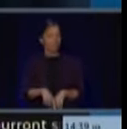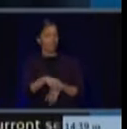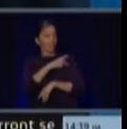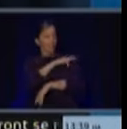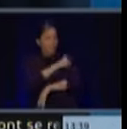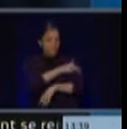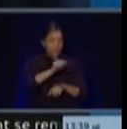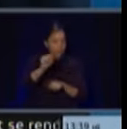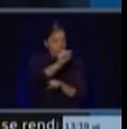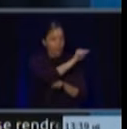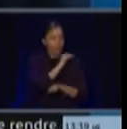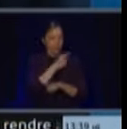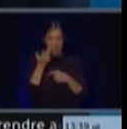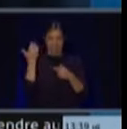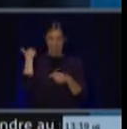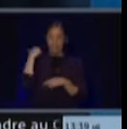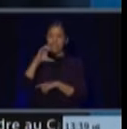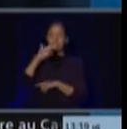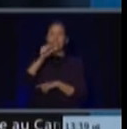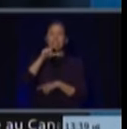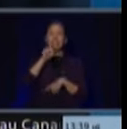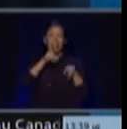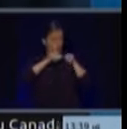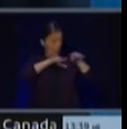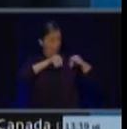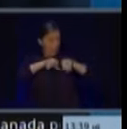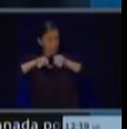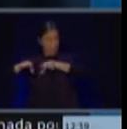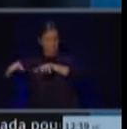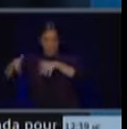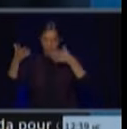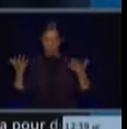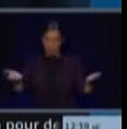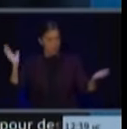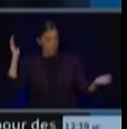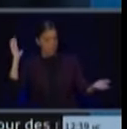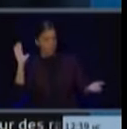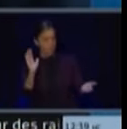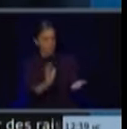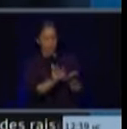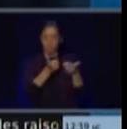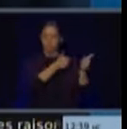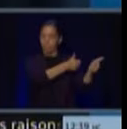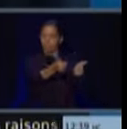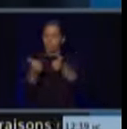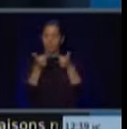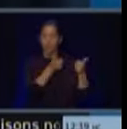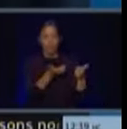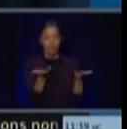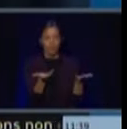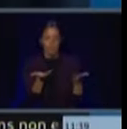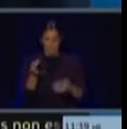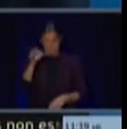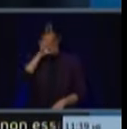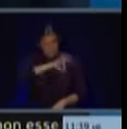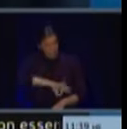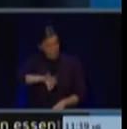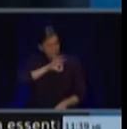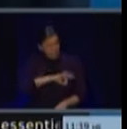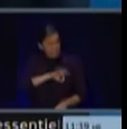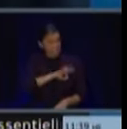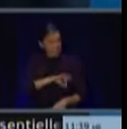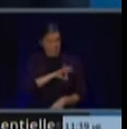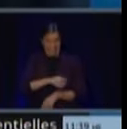On a le privilège au Québec d'avoir un vaccin. De grâce, faites-vous vacciner pour vous, puis ça va avoir